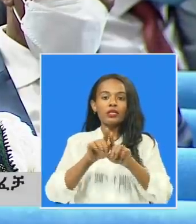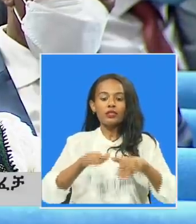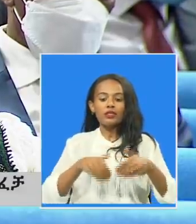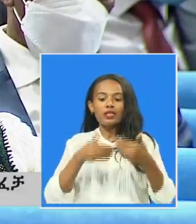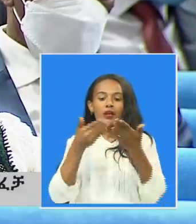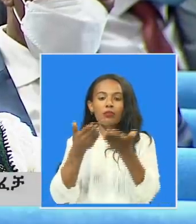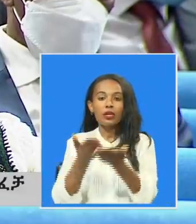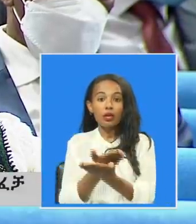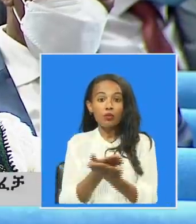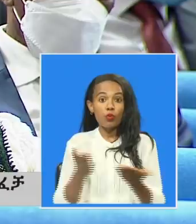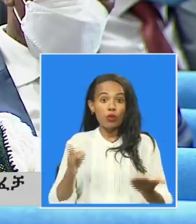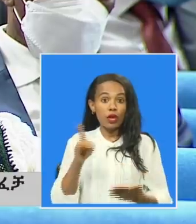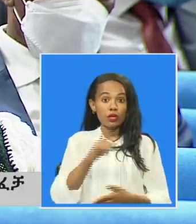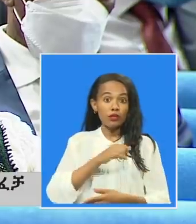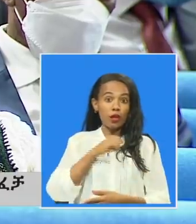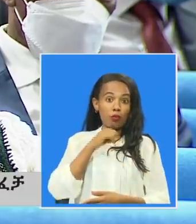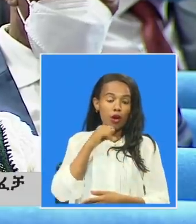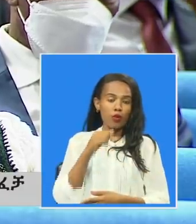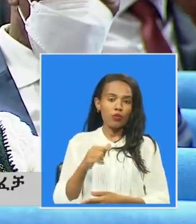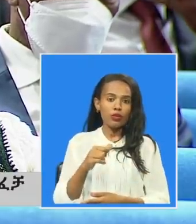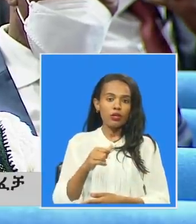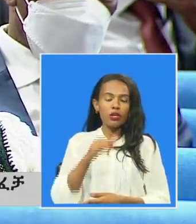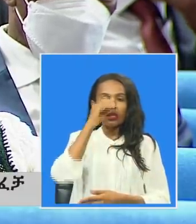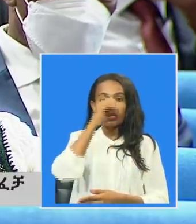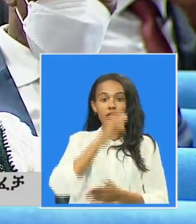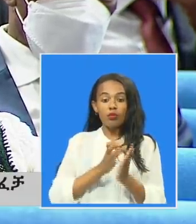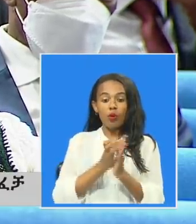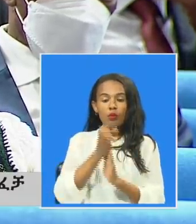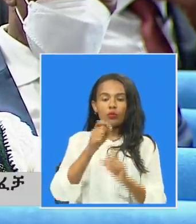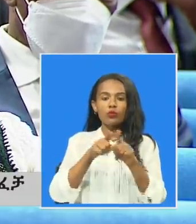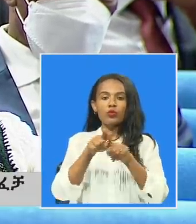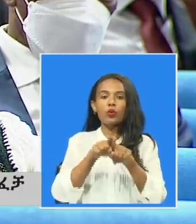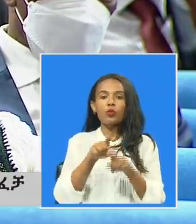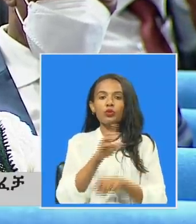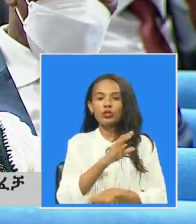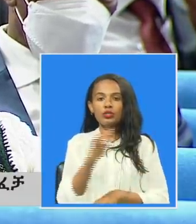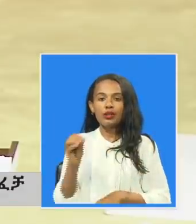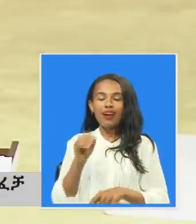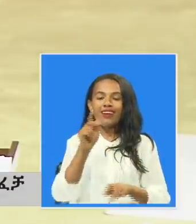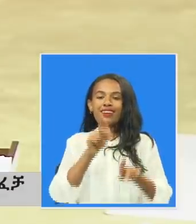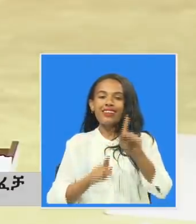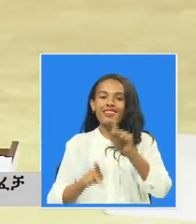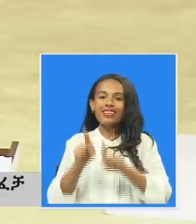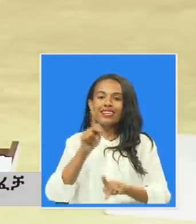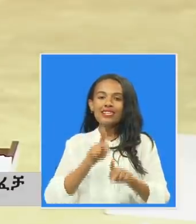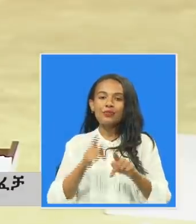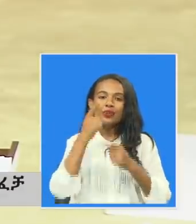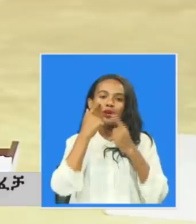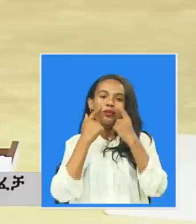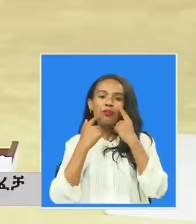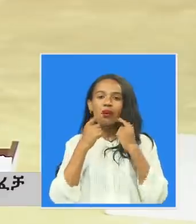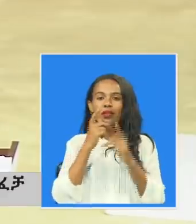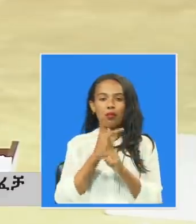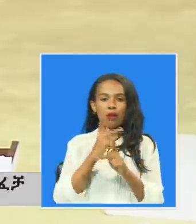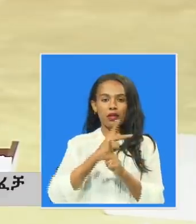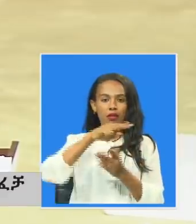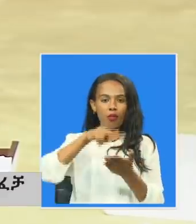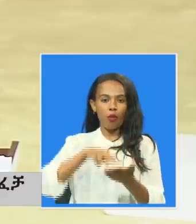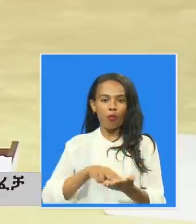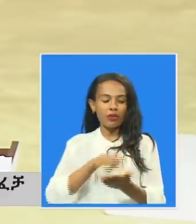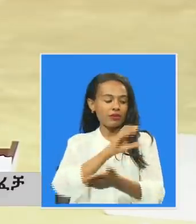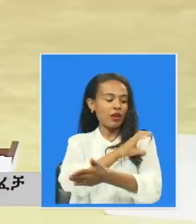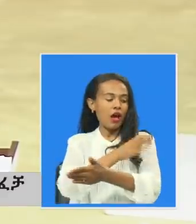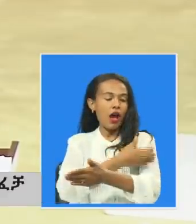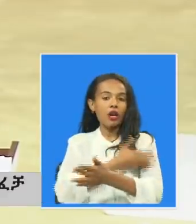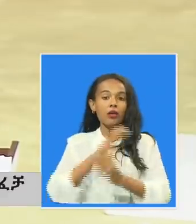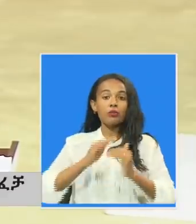ጉዳይ ስለማይሆን የሰብአዊ መብት ኮሚሽንና የህዝብ እንባ ጠባቂ ተቋማትን አቅም